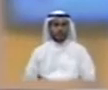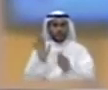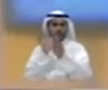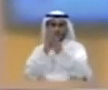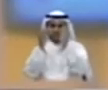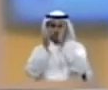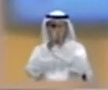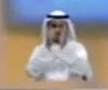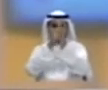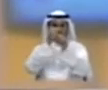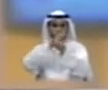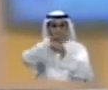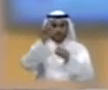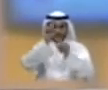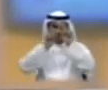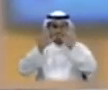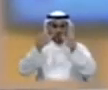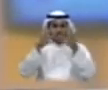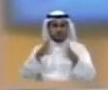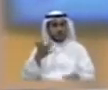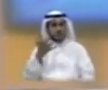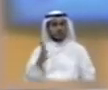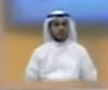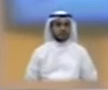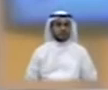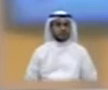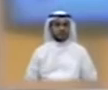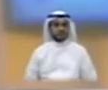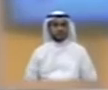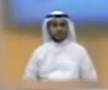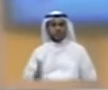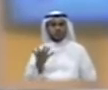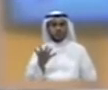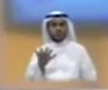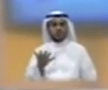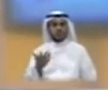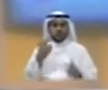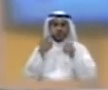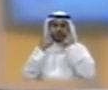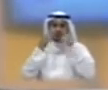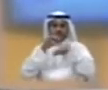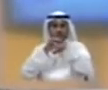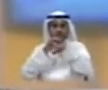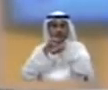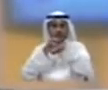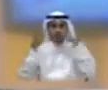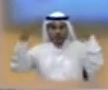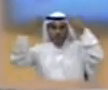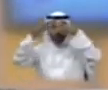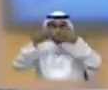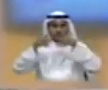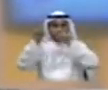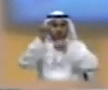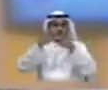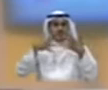تخدمهم هذه القرية؟ يعني كم تتراوح نسبتهم، وكذلك ما هو وقع هذه المساعدة على